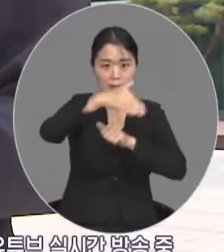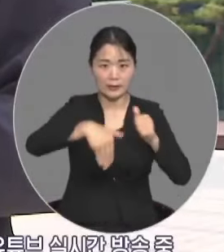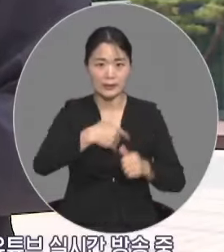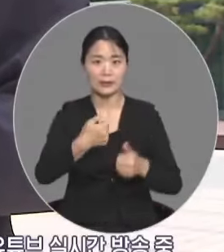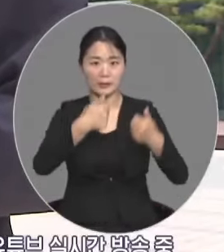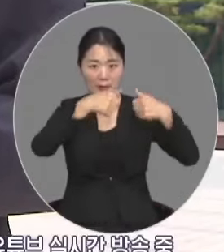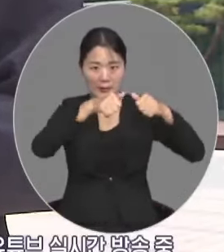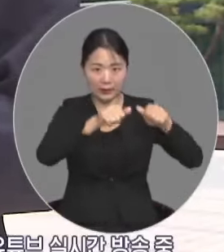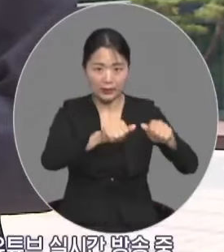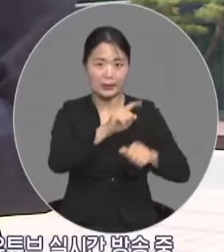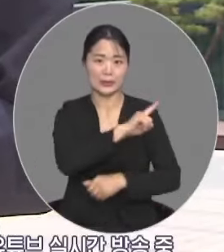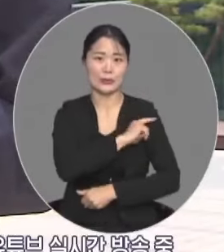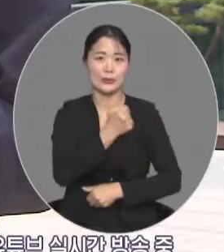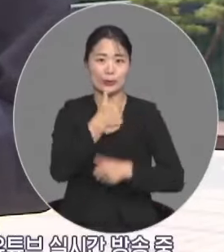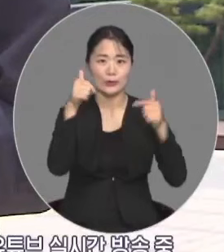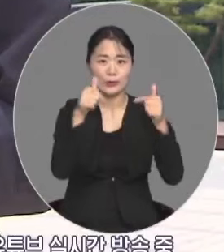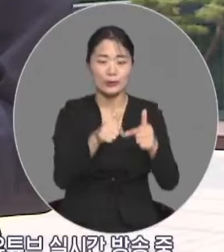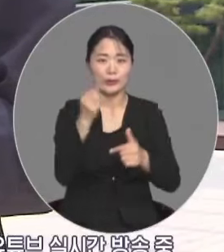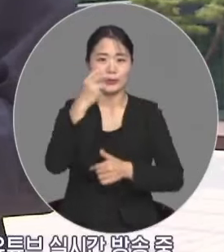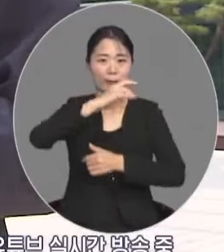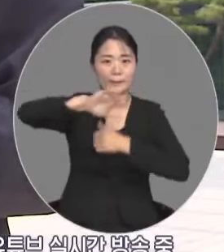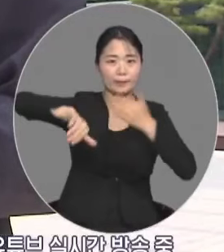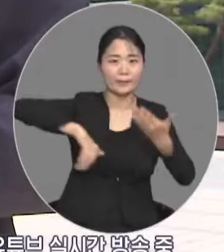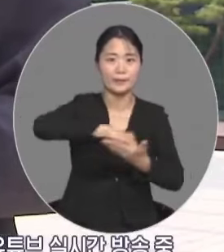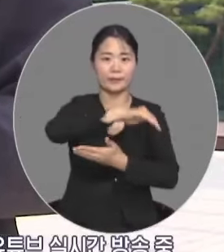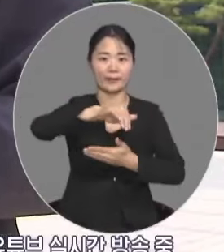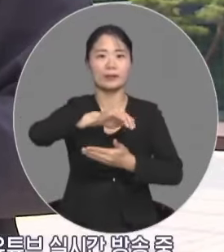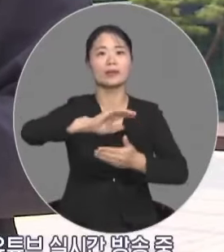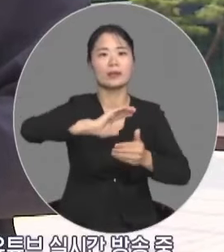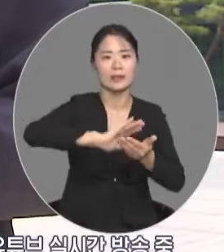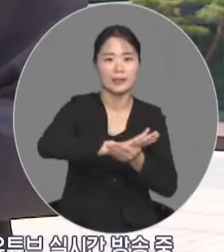최소화하고 주변 경관과 조화를